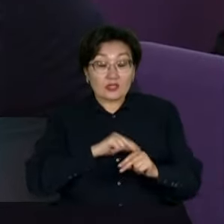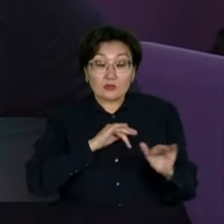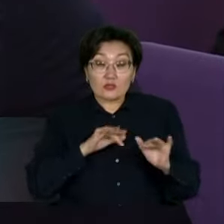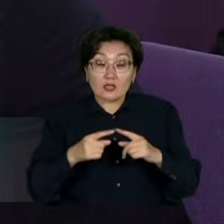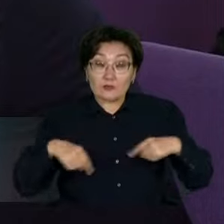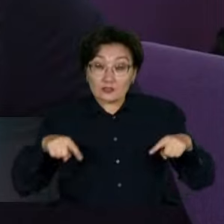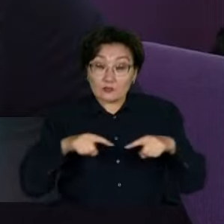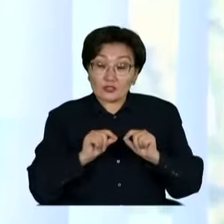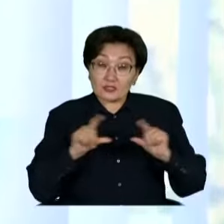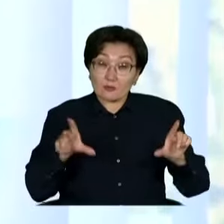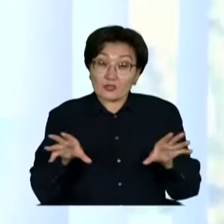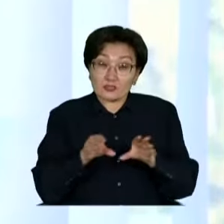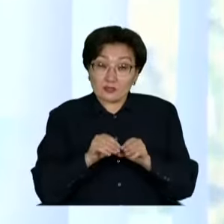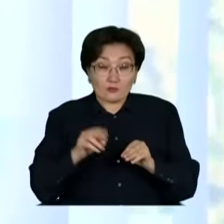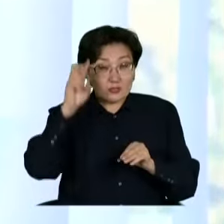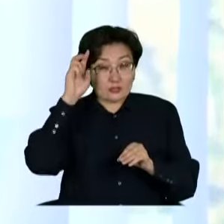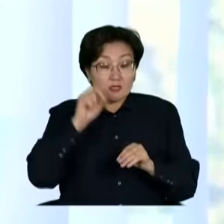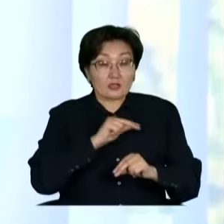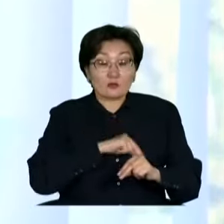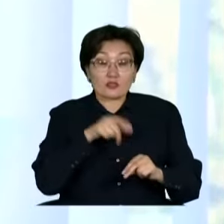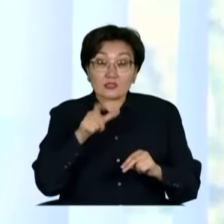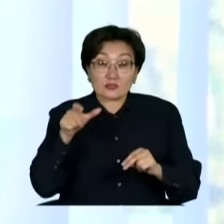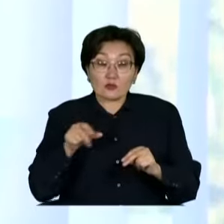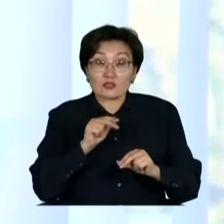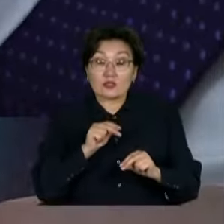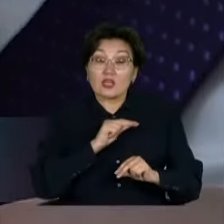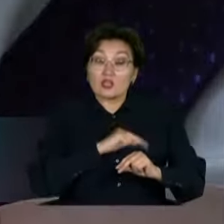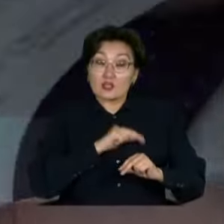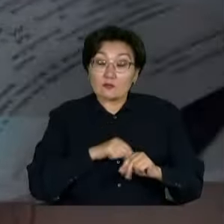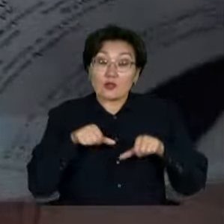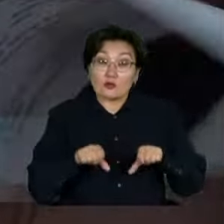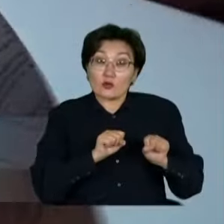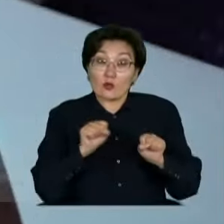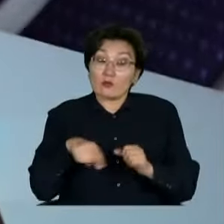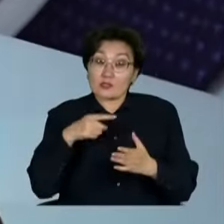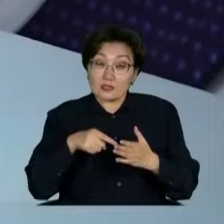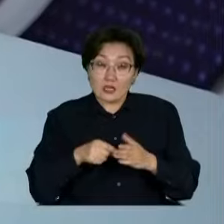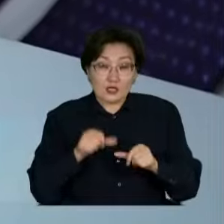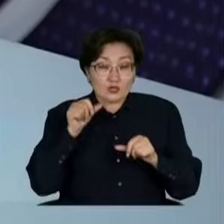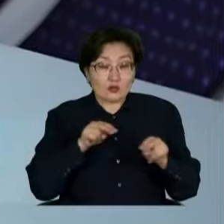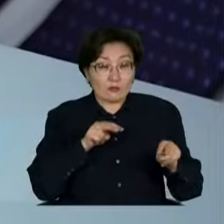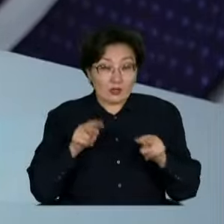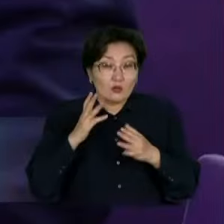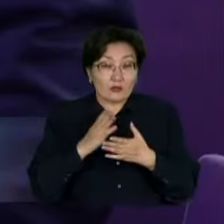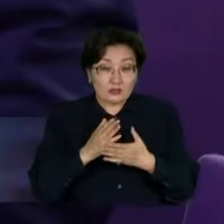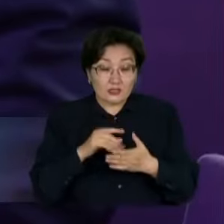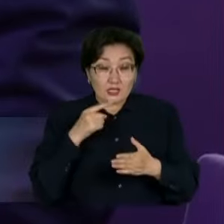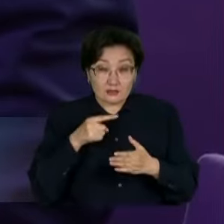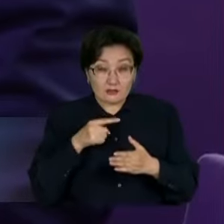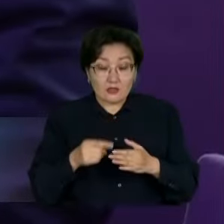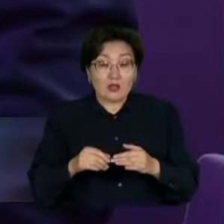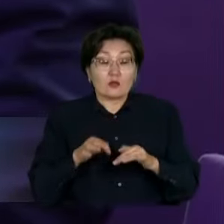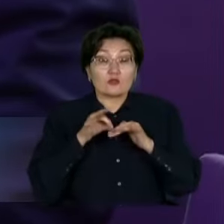агенттігі департаментімен бірлесе мемлекеттік қызметшілердің еңбек құқығын қорғау мәселесін ерекше бақылауда ұстап отыр. Бұған дейін